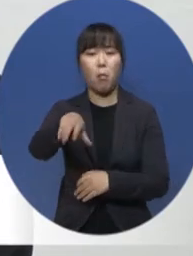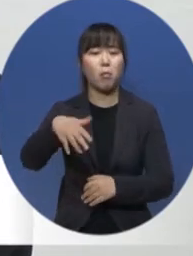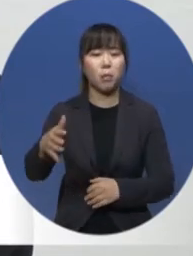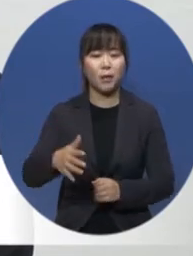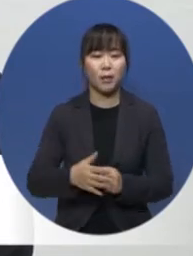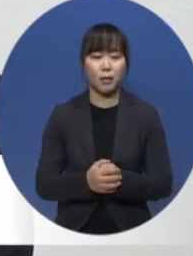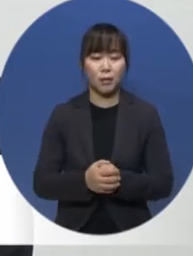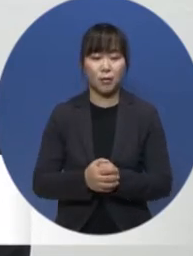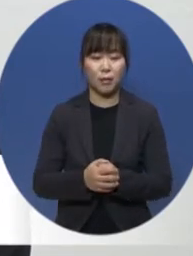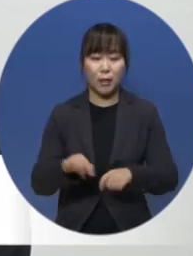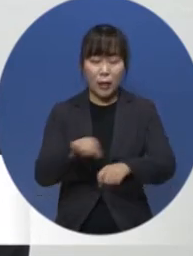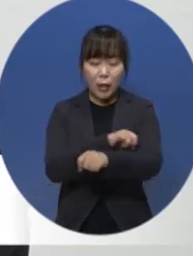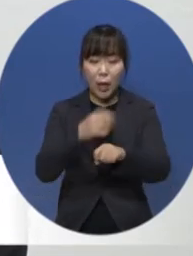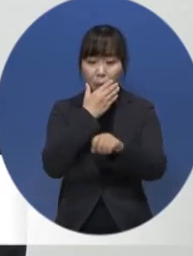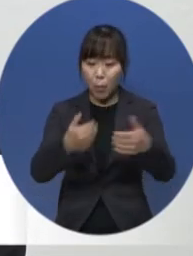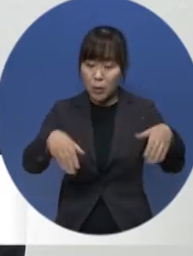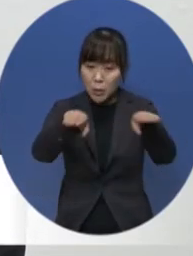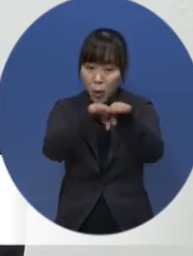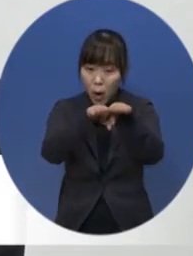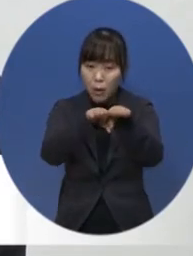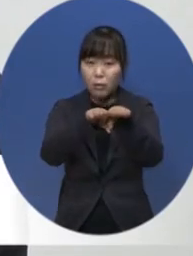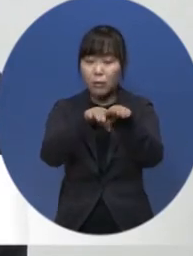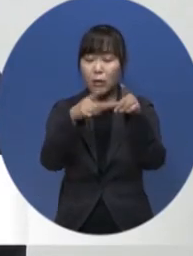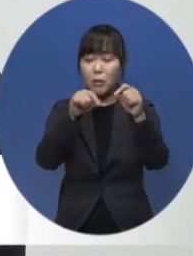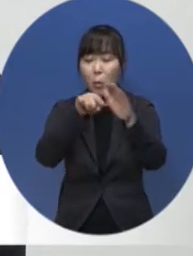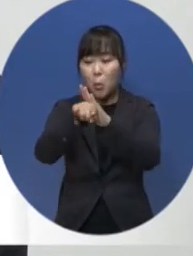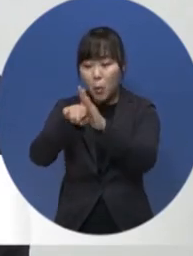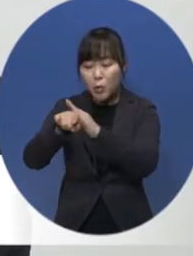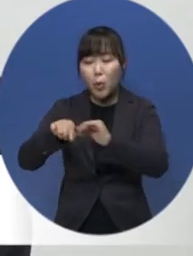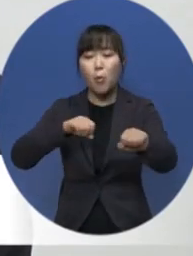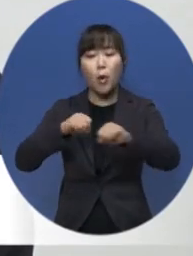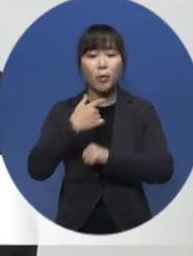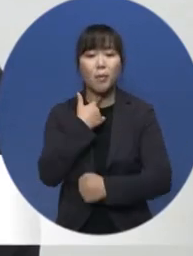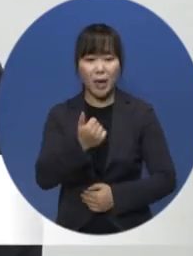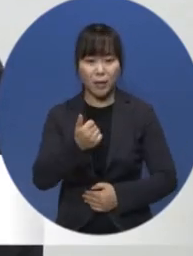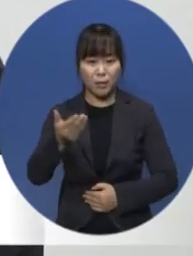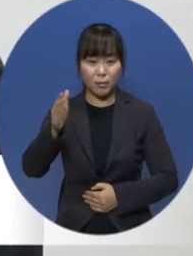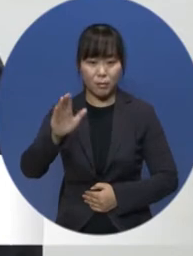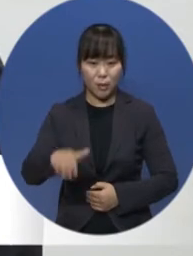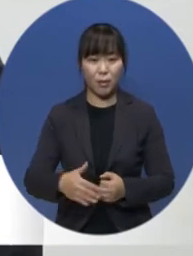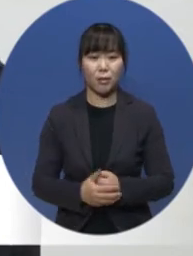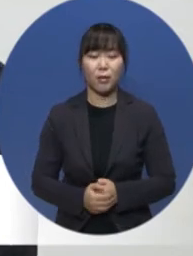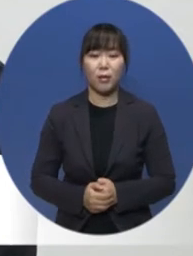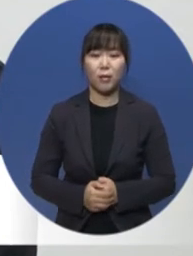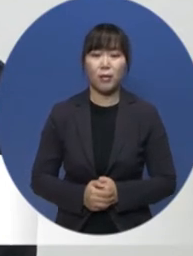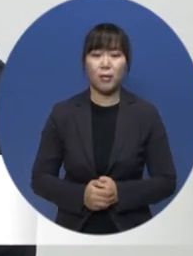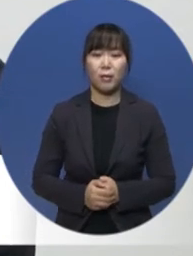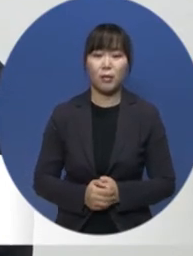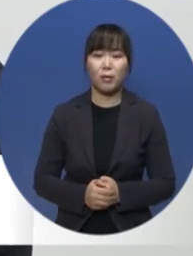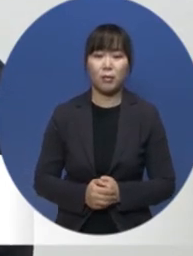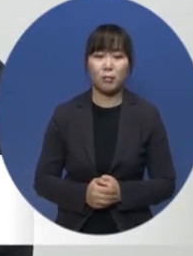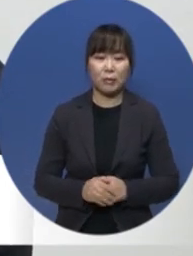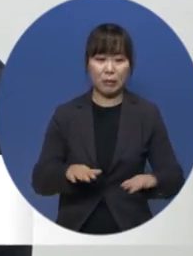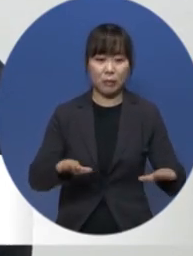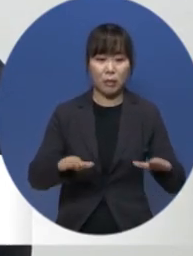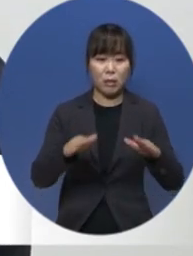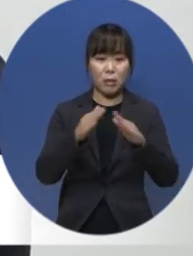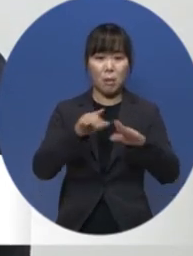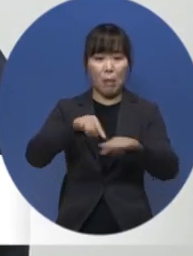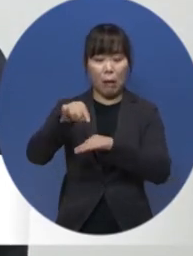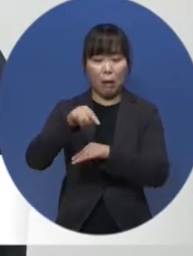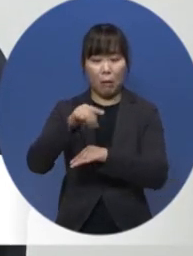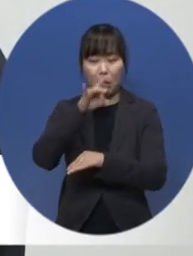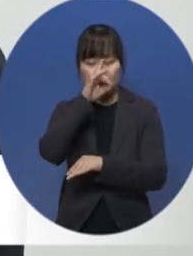특히 뭐 다들 복지 가능이나 이렇게 나와서 조금씩 활동하고 있었는데 벌써 집 밖에 못 나온 지가 4, 5개월 일이 되다